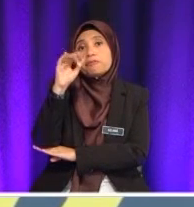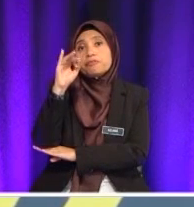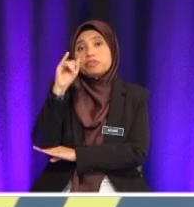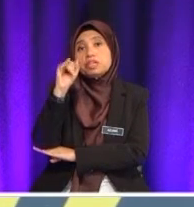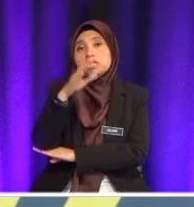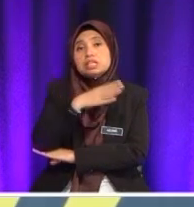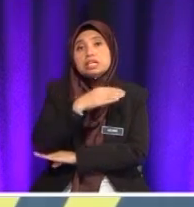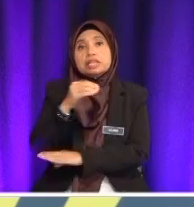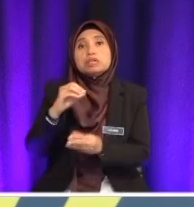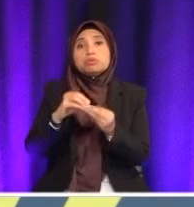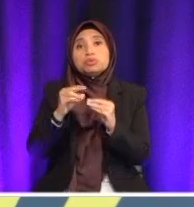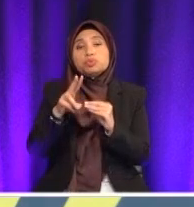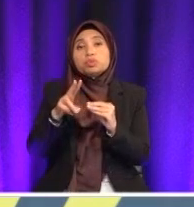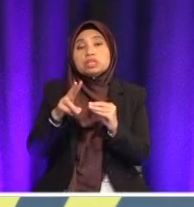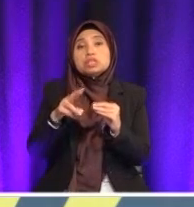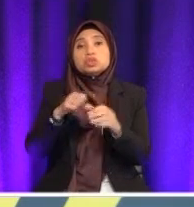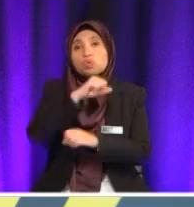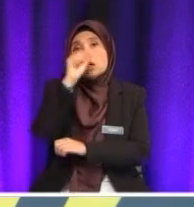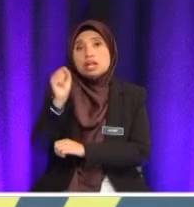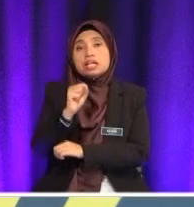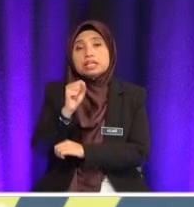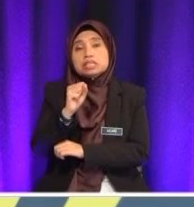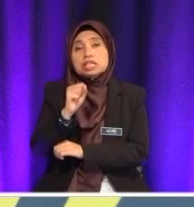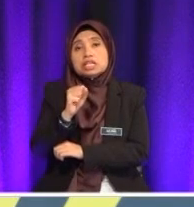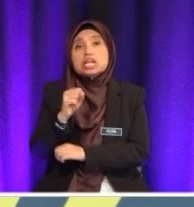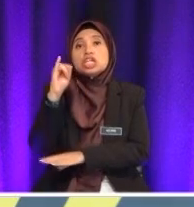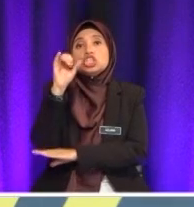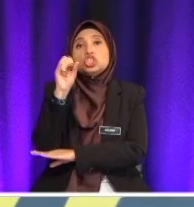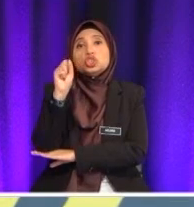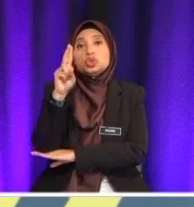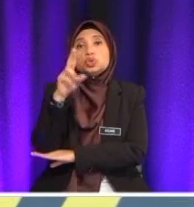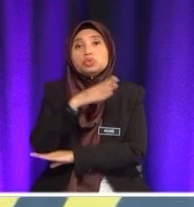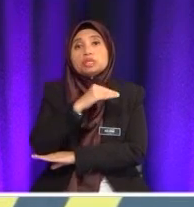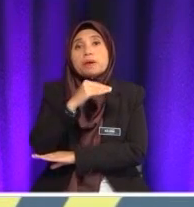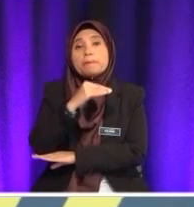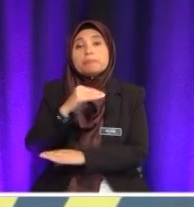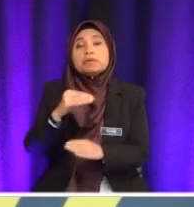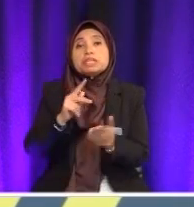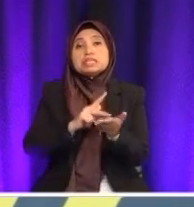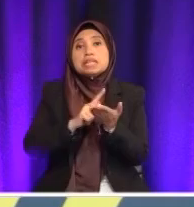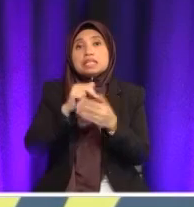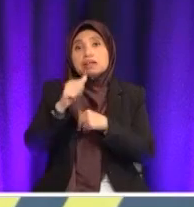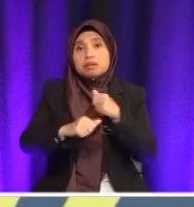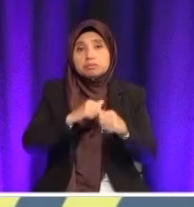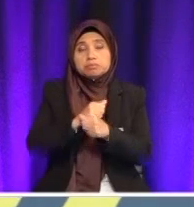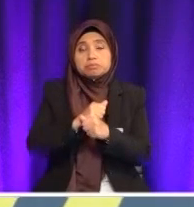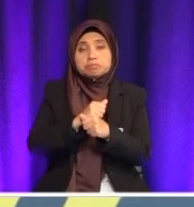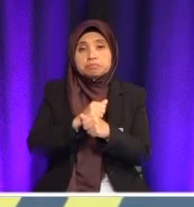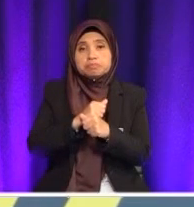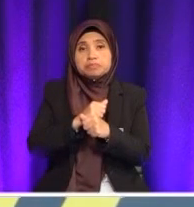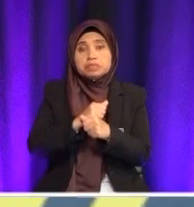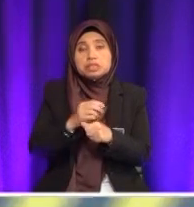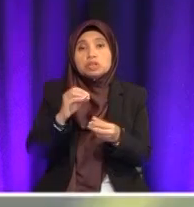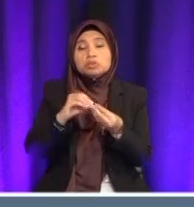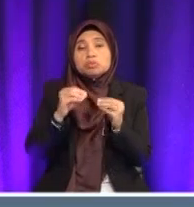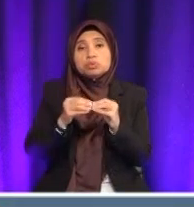fisika kawasan dan juga isu dan pengurusan alam sekitar mana kali untuk bagi bagian